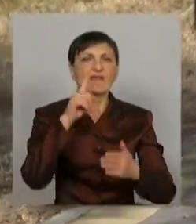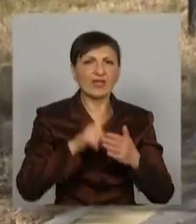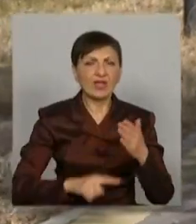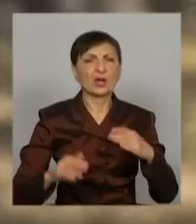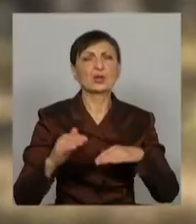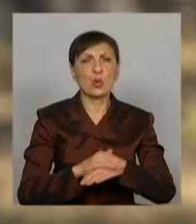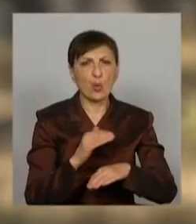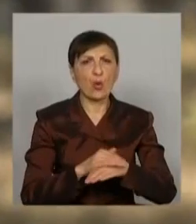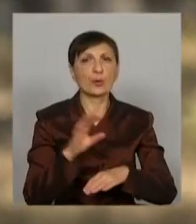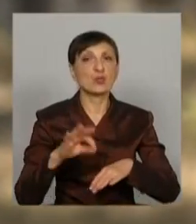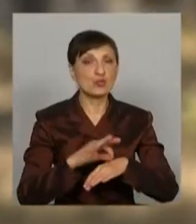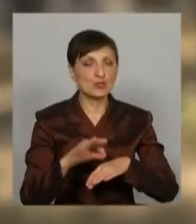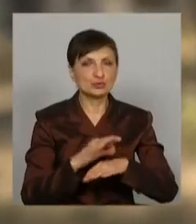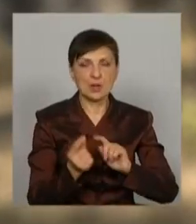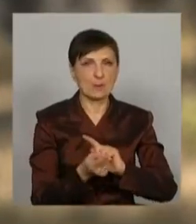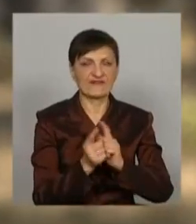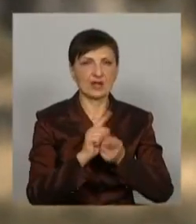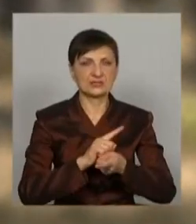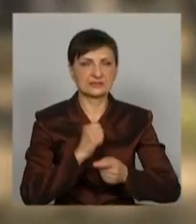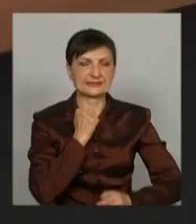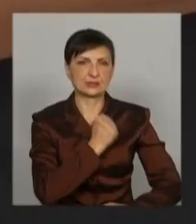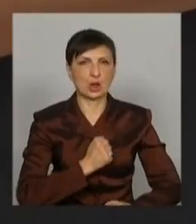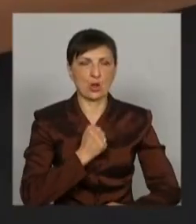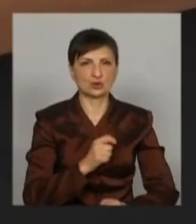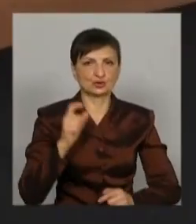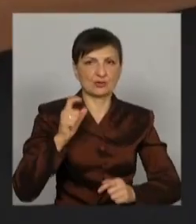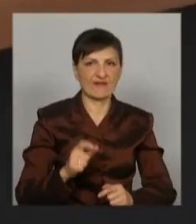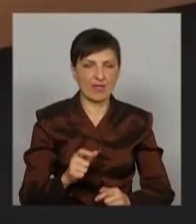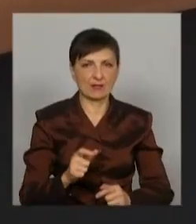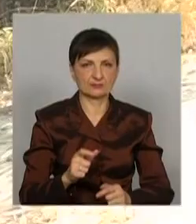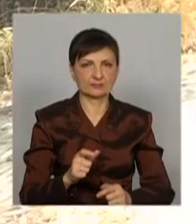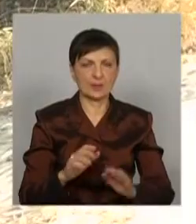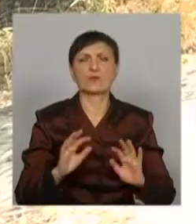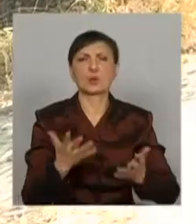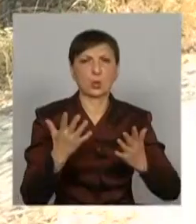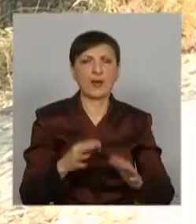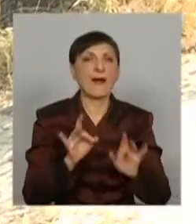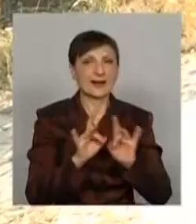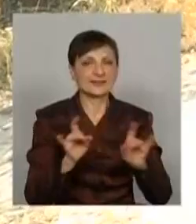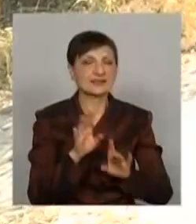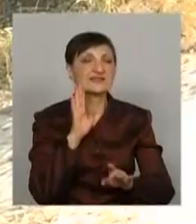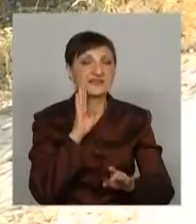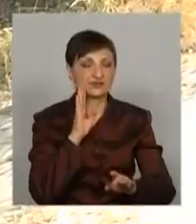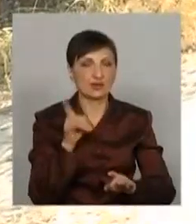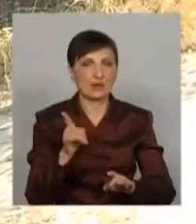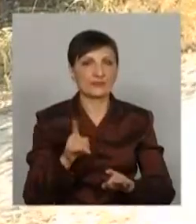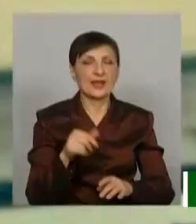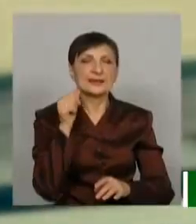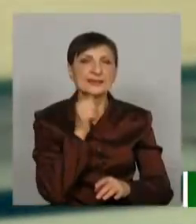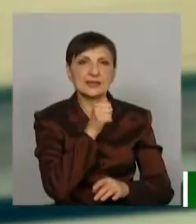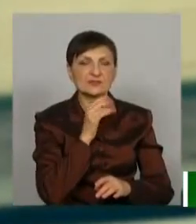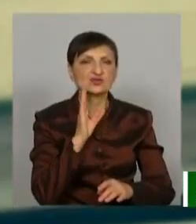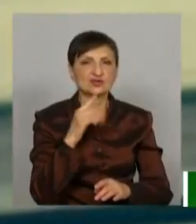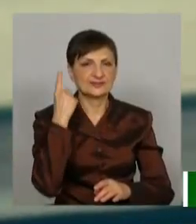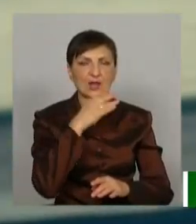отзывчивый супруг в одночасье превратился в агрессивного и хладнокровного человека рассказывает алматинка в условиях анонимности и женщина